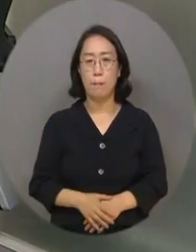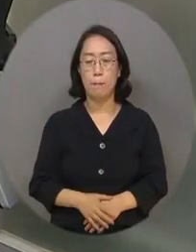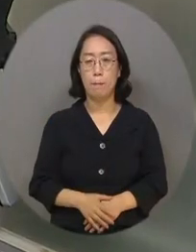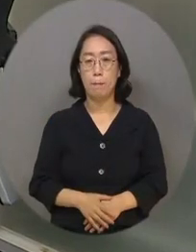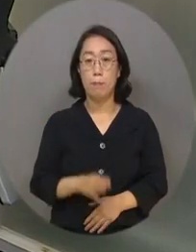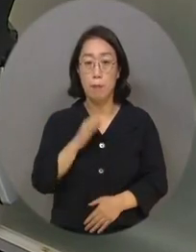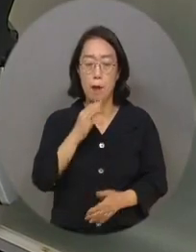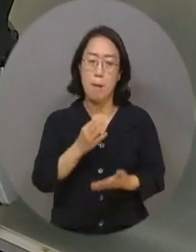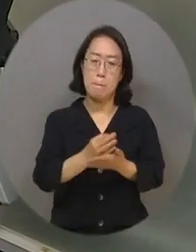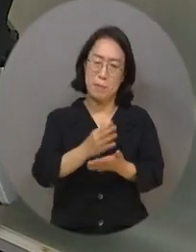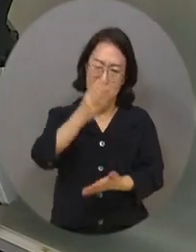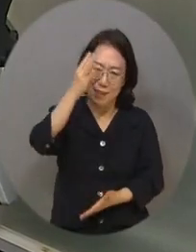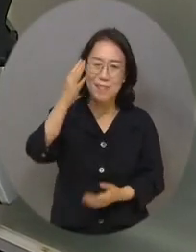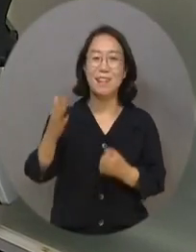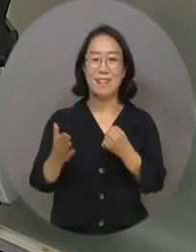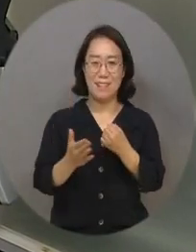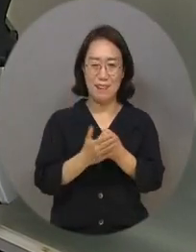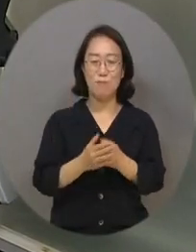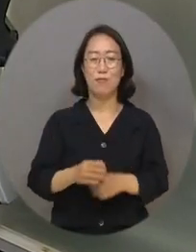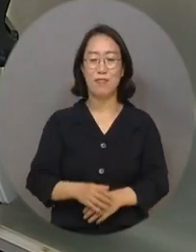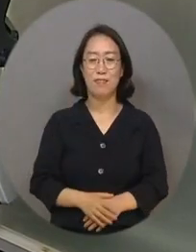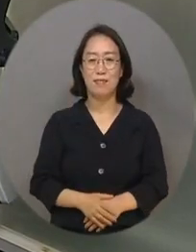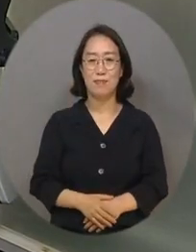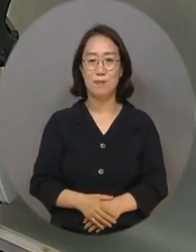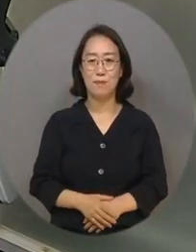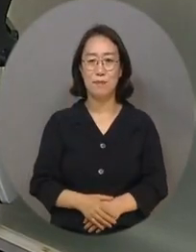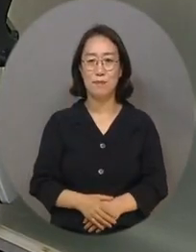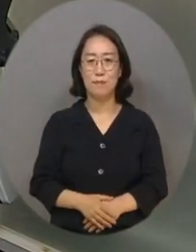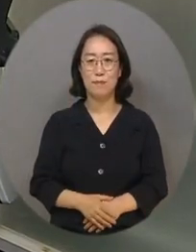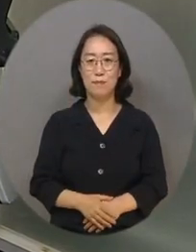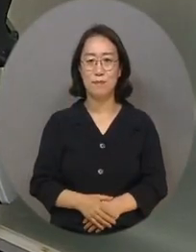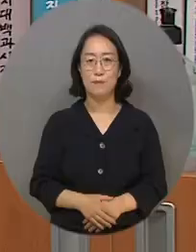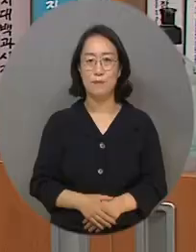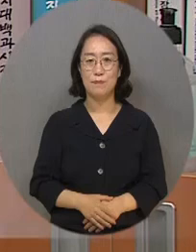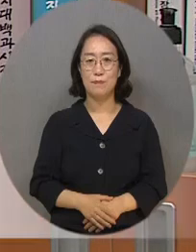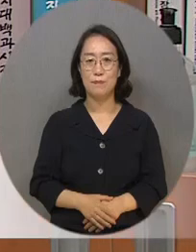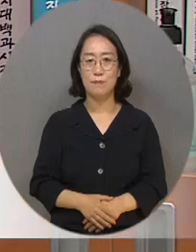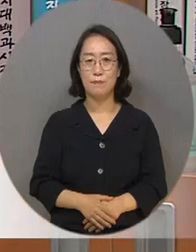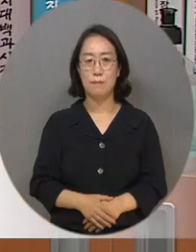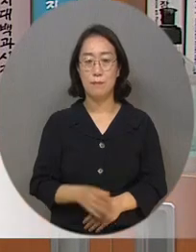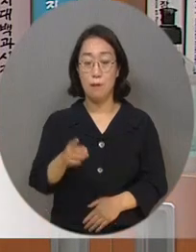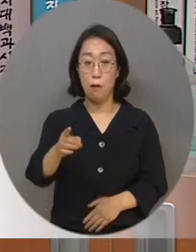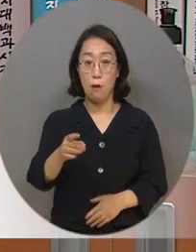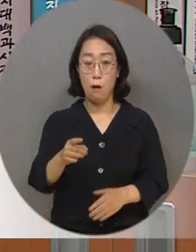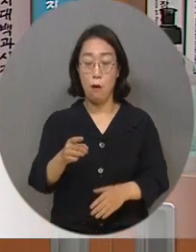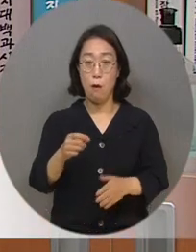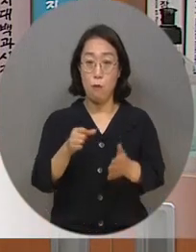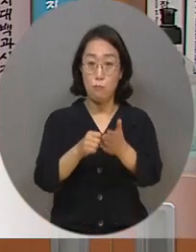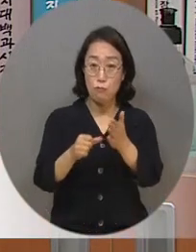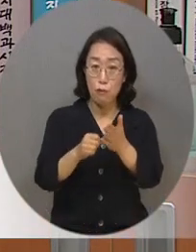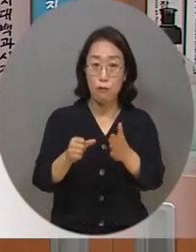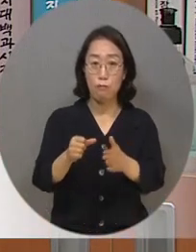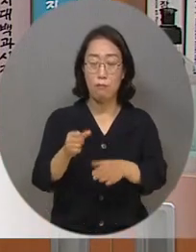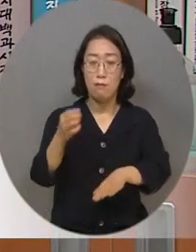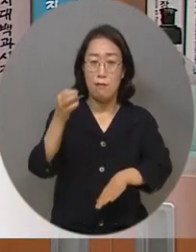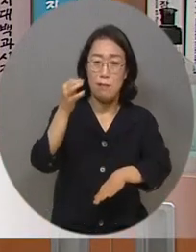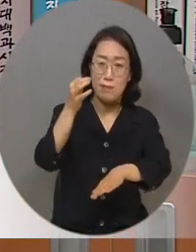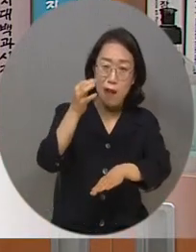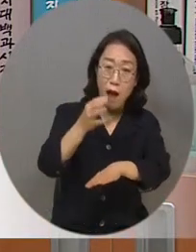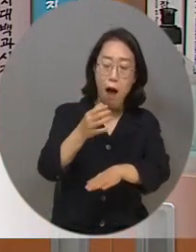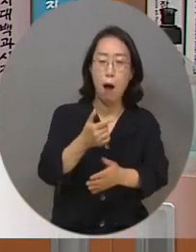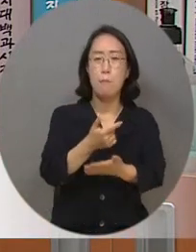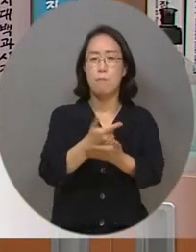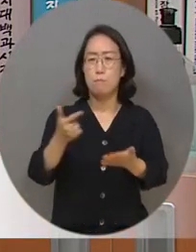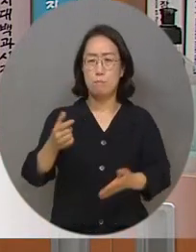바로 값비싼 비용 문제가 그 원인으로 지목되고 있습니다. 이런 제품들이 이용할 때 가격이